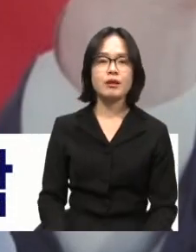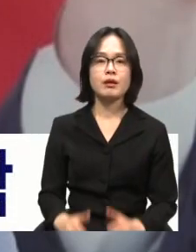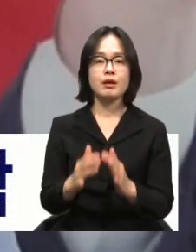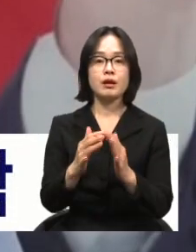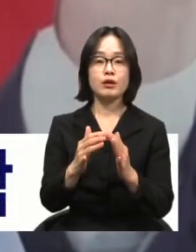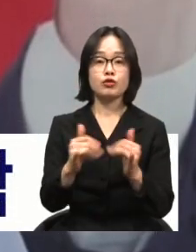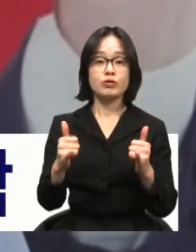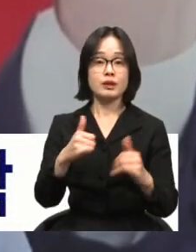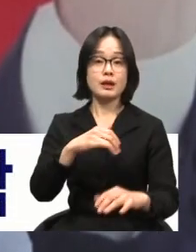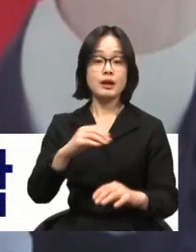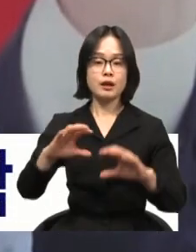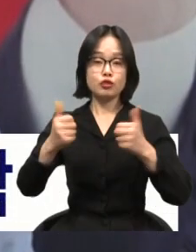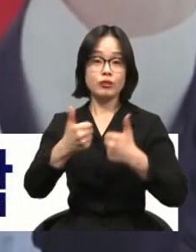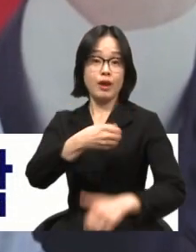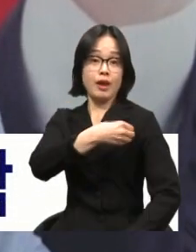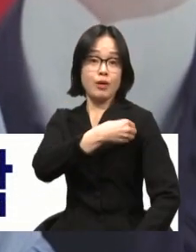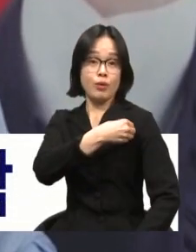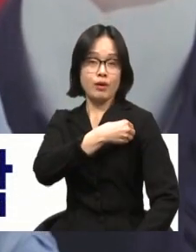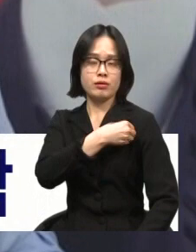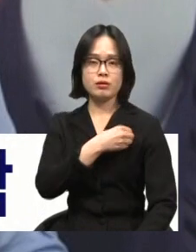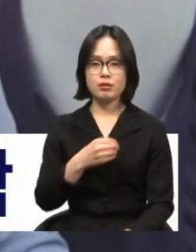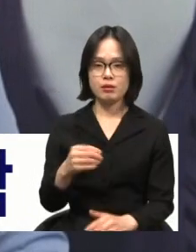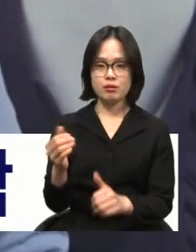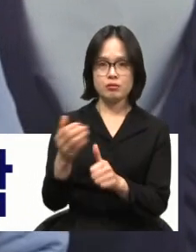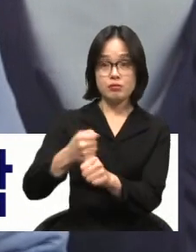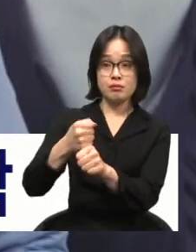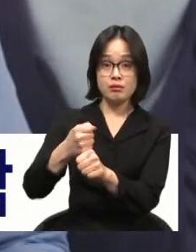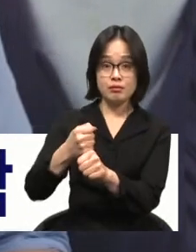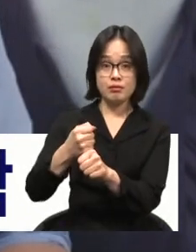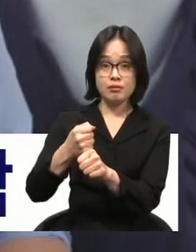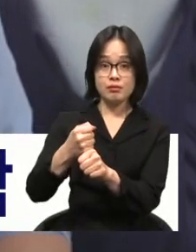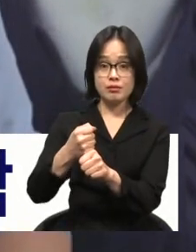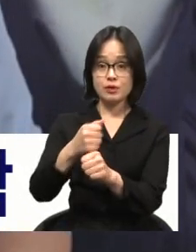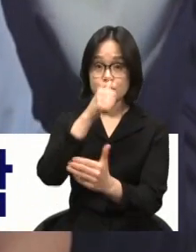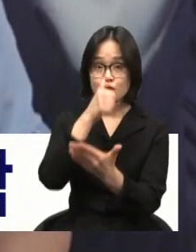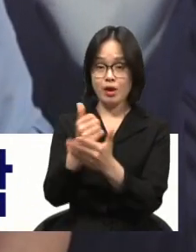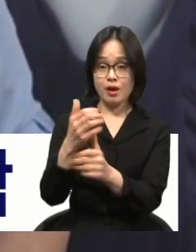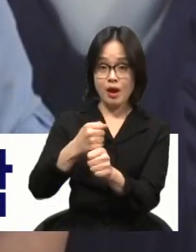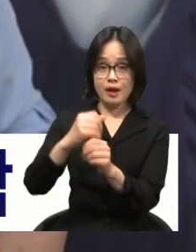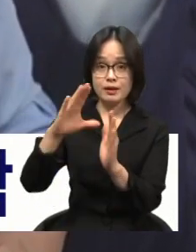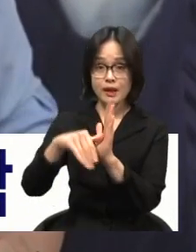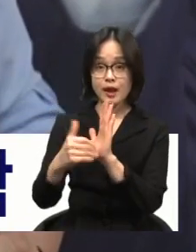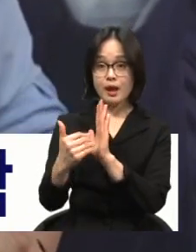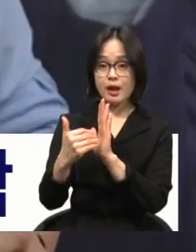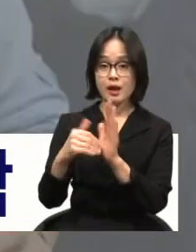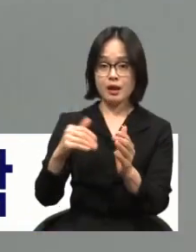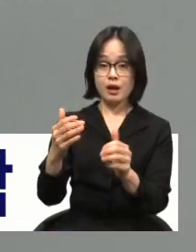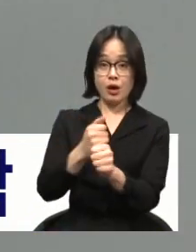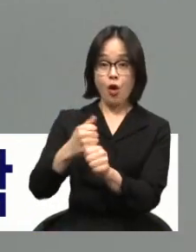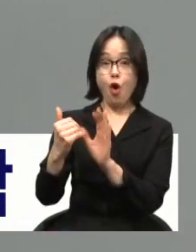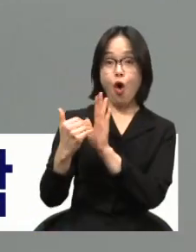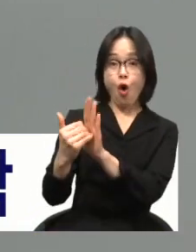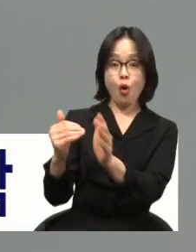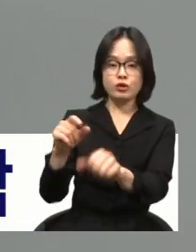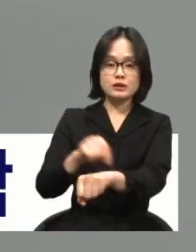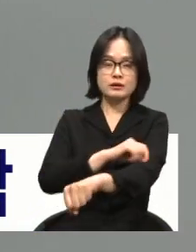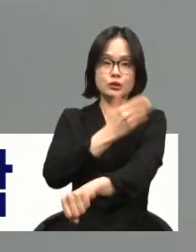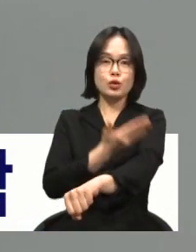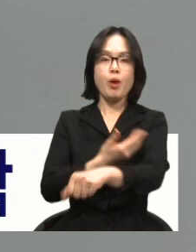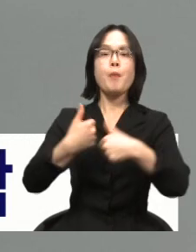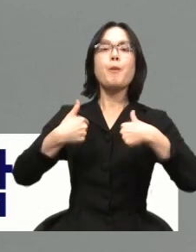시작했습니다 최의원은 지난 20일 저부터 내려놓겠다는 뜻을 밝히며 국회의원 불체포특권 포기 서약을 하고